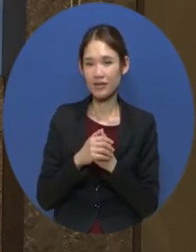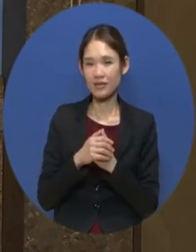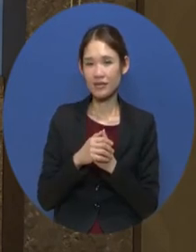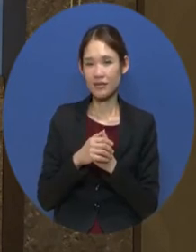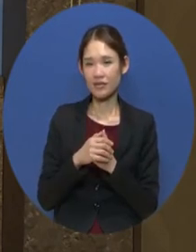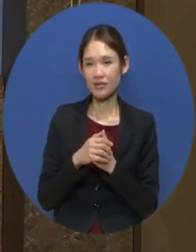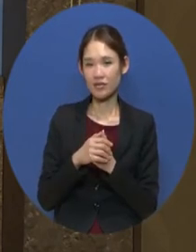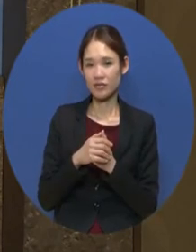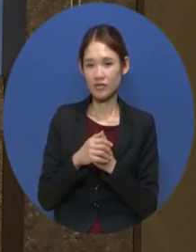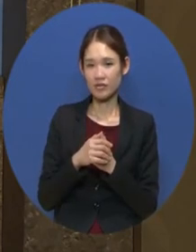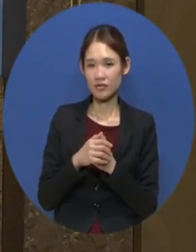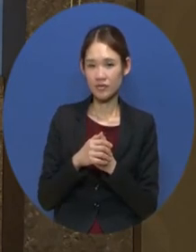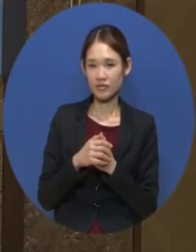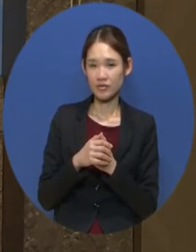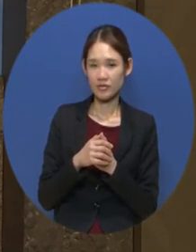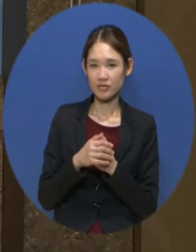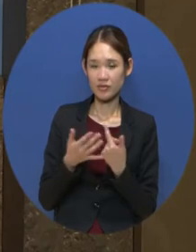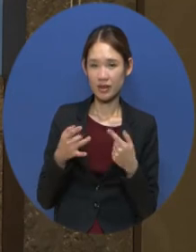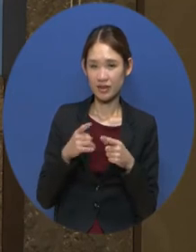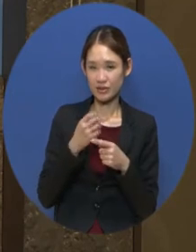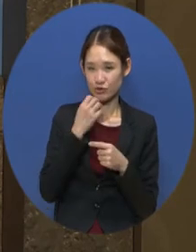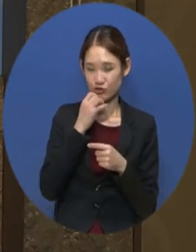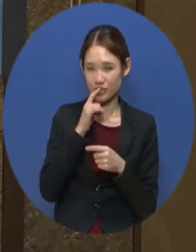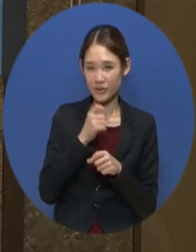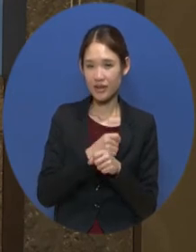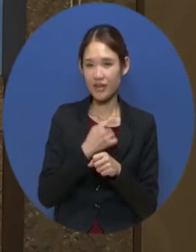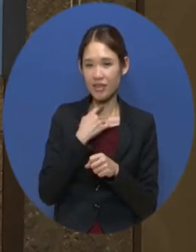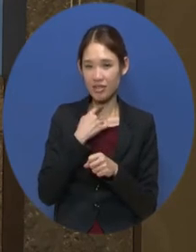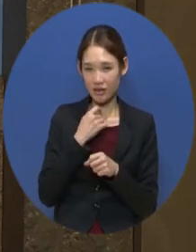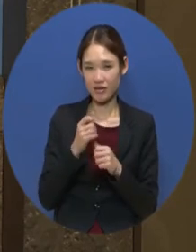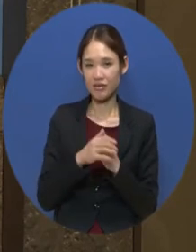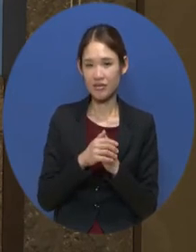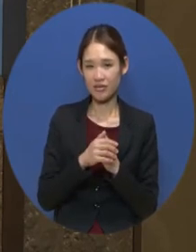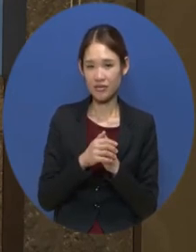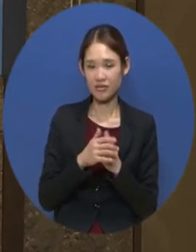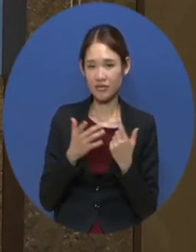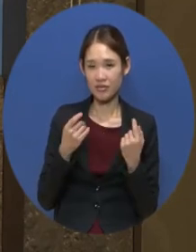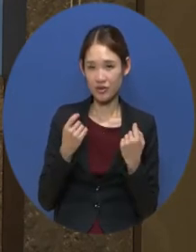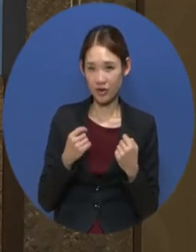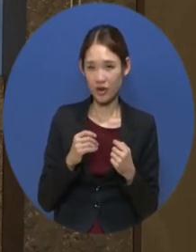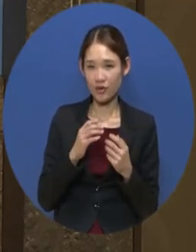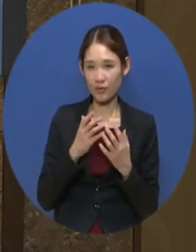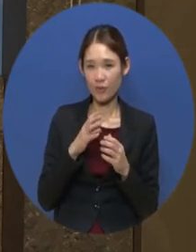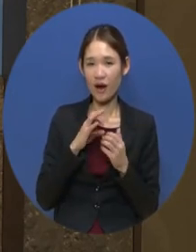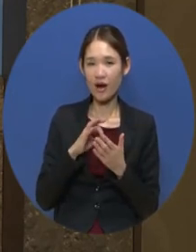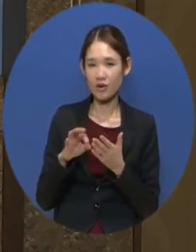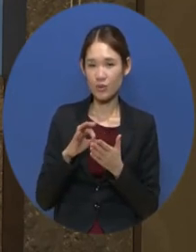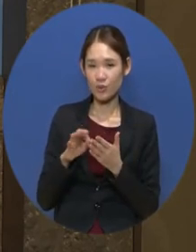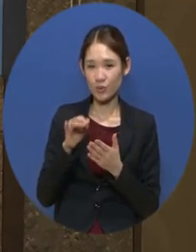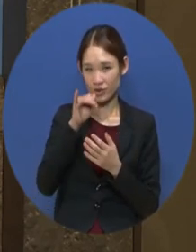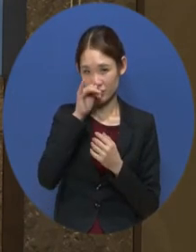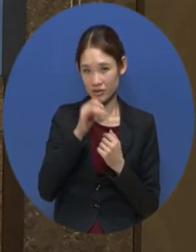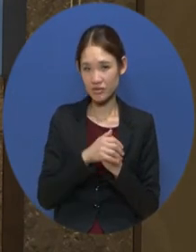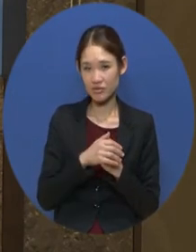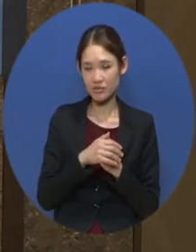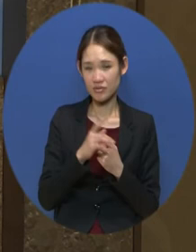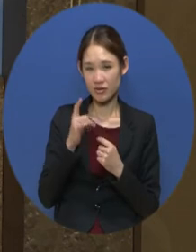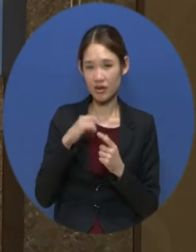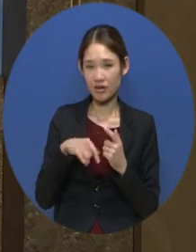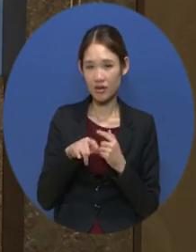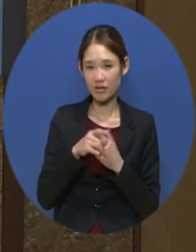그동안에 그래서 좀 같이 좀 우스갯소리로 얘기를 하기로 했었는데 지금도 그렇게 활용하게 됐고 그래서 한 가지